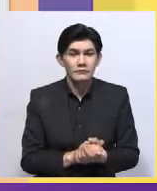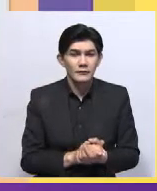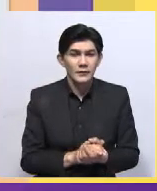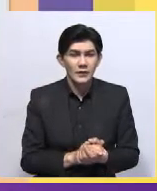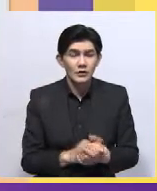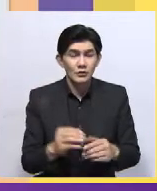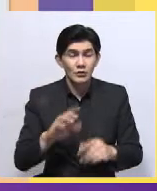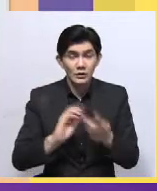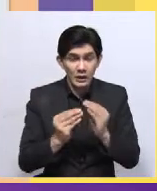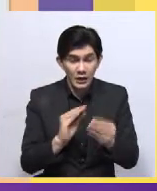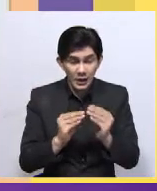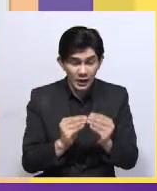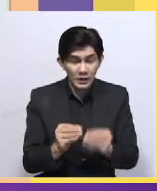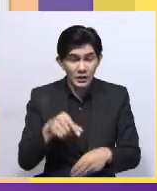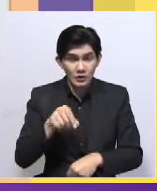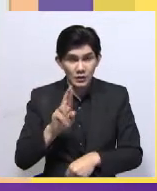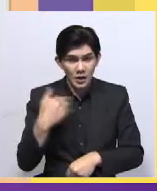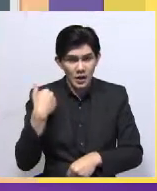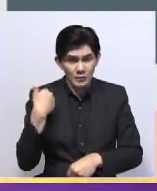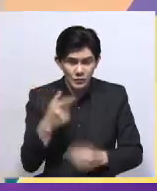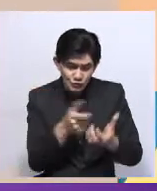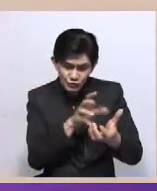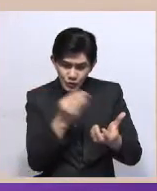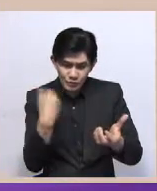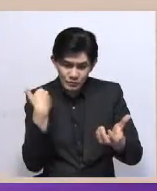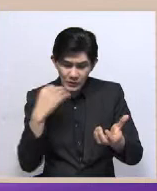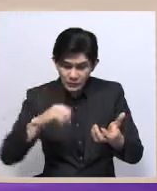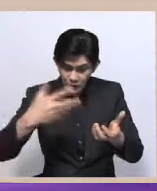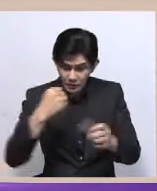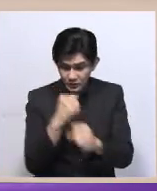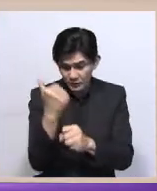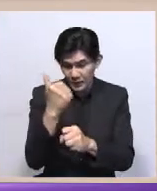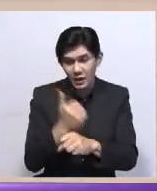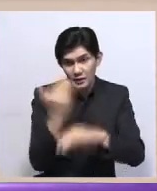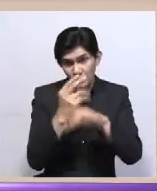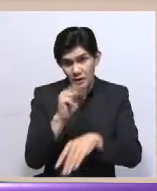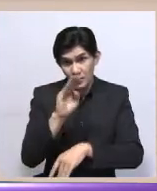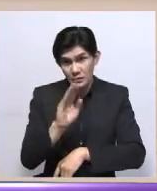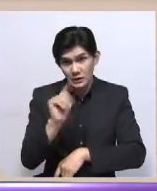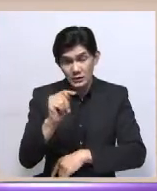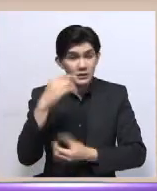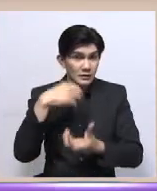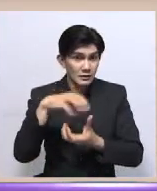รือสแกน QR Code จากสื่อประชาสัมพันธ์ธีรพงษ์จนมพันธ์ถ่ายภาพเทพิน